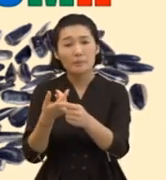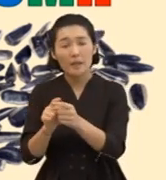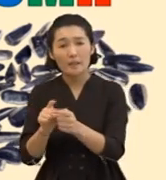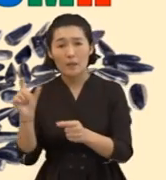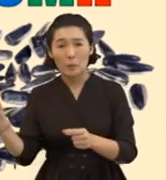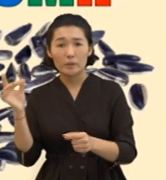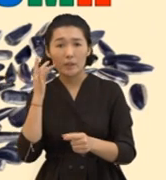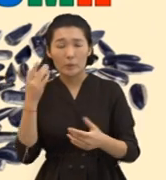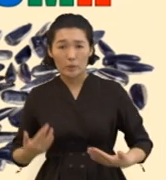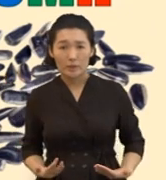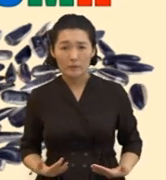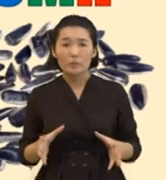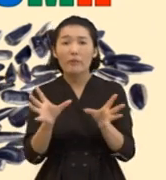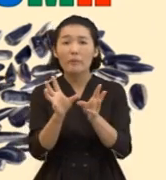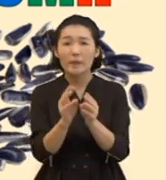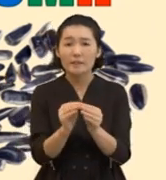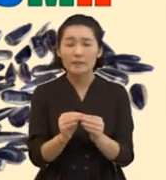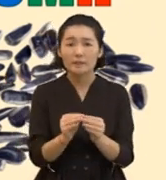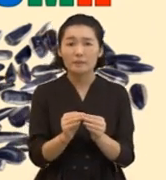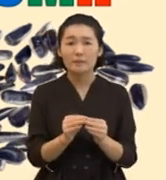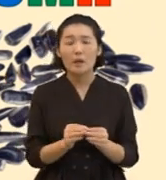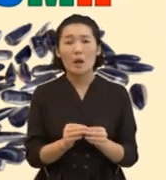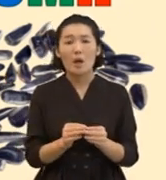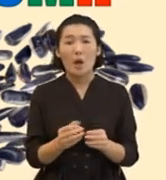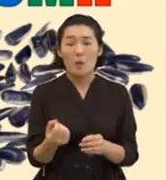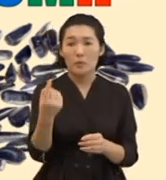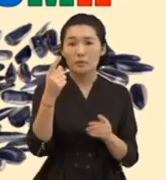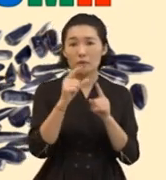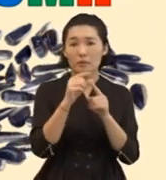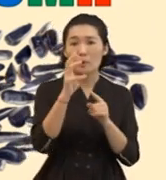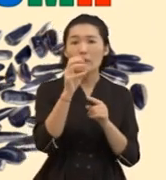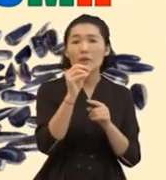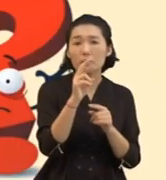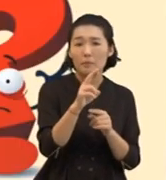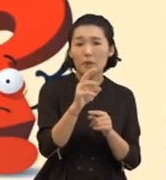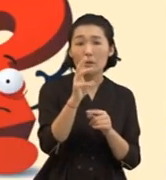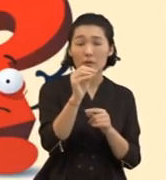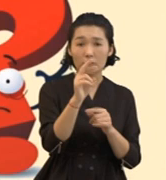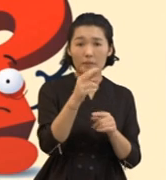а получается слова 7 и 7 и это зернышко